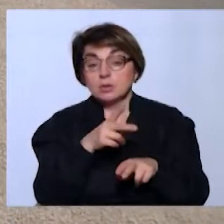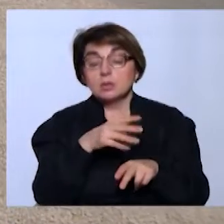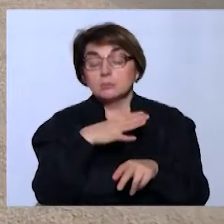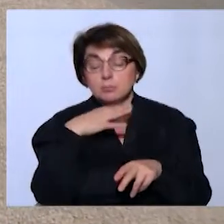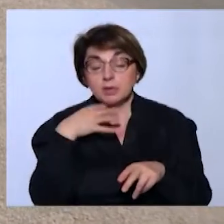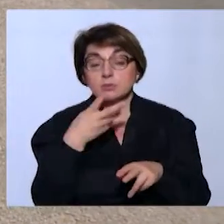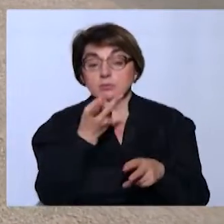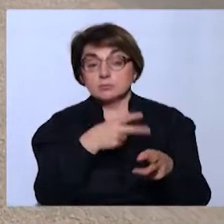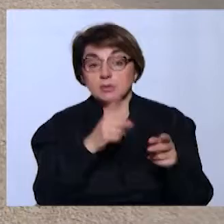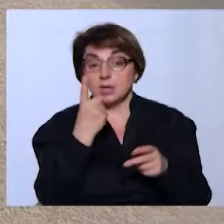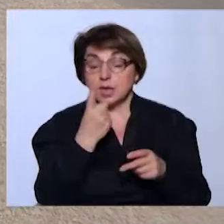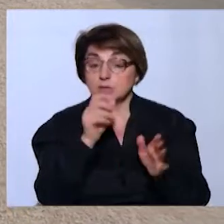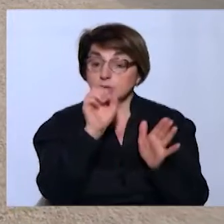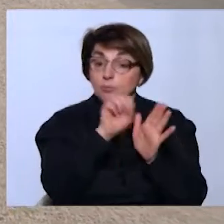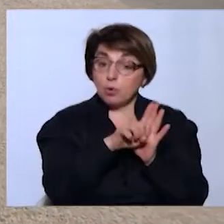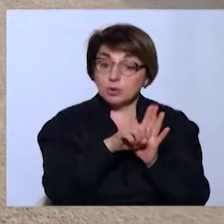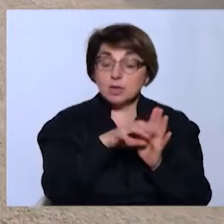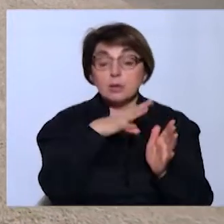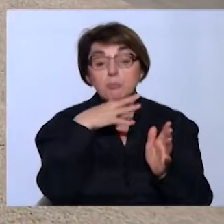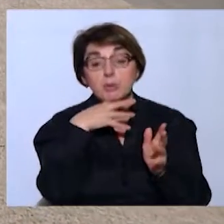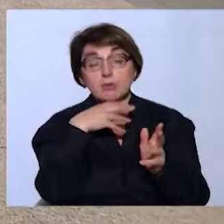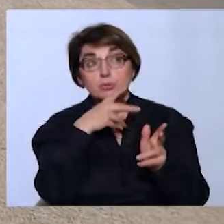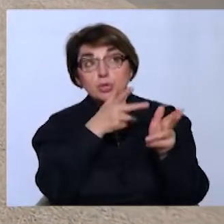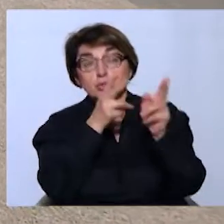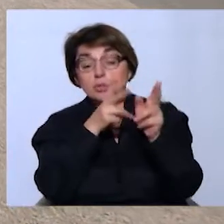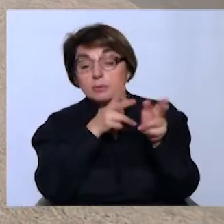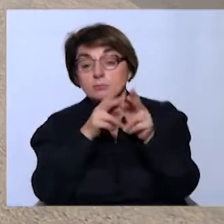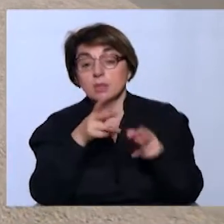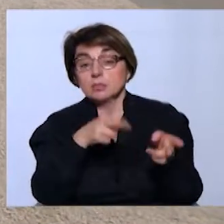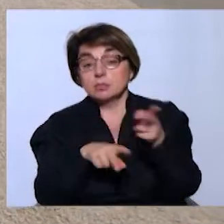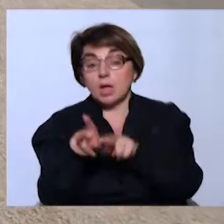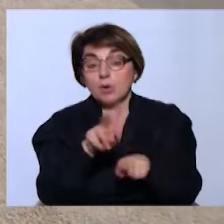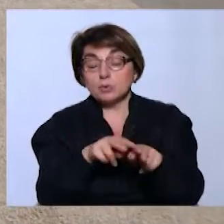დახოცა. ერთი ჩიტი მოკლა, ჩიტები დახოცა.